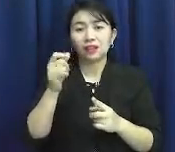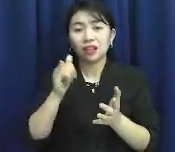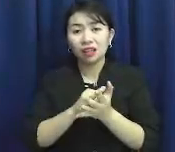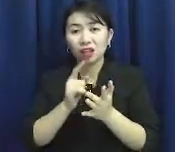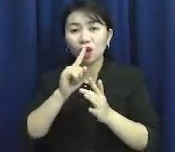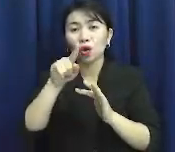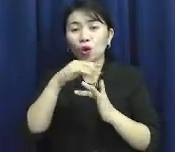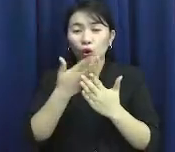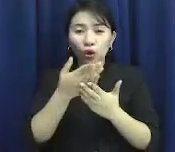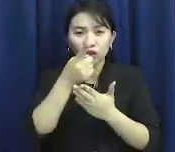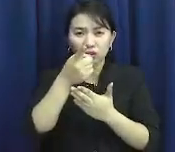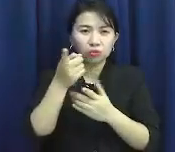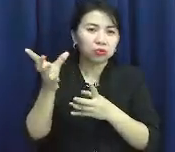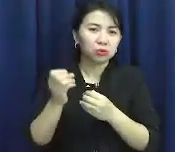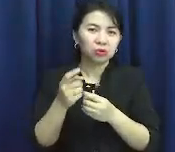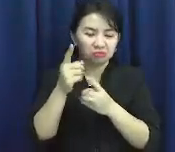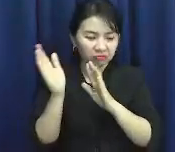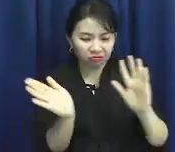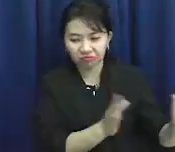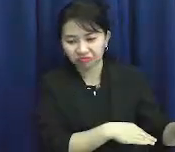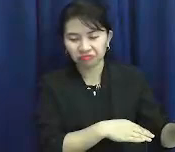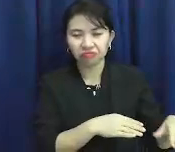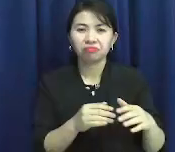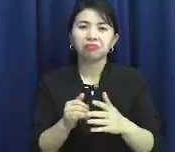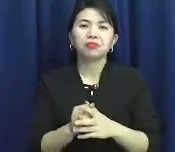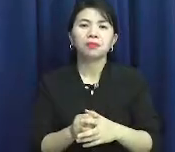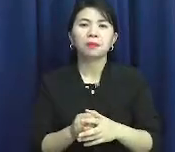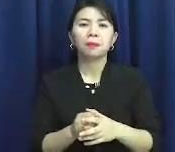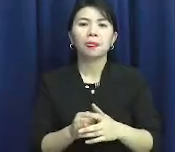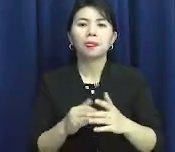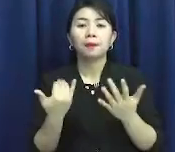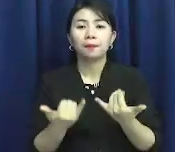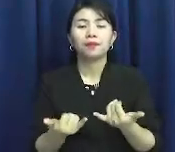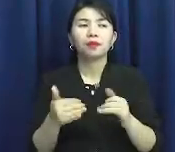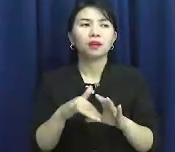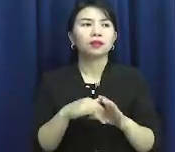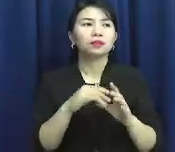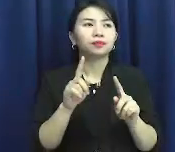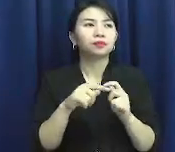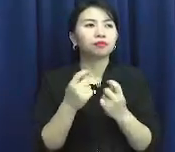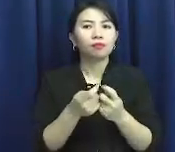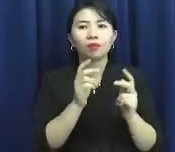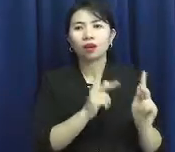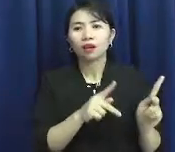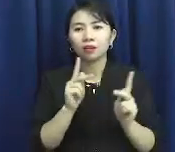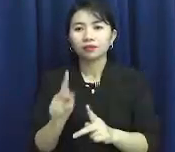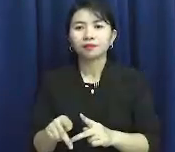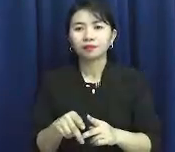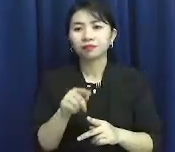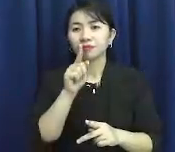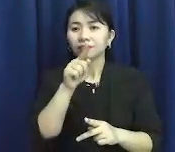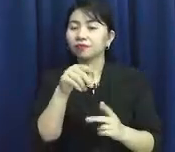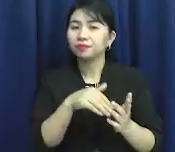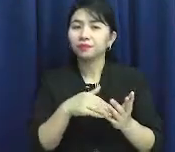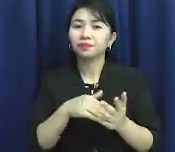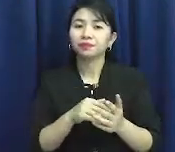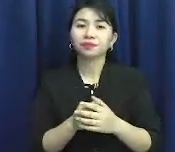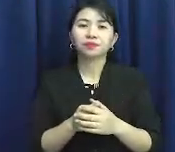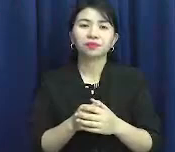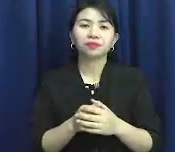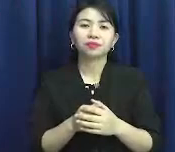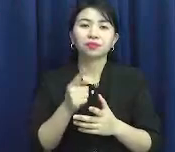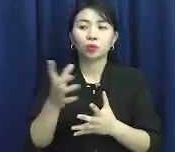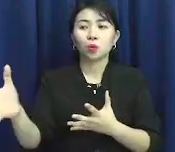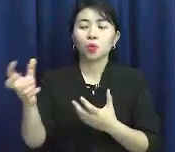ninyo. Kalain nyo, right, kaya nyo young people, sa team preparation na lang, kakahabol ninyo doon sa sinasabi natin Christmas